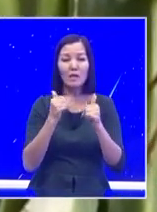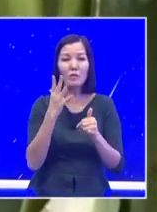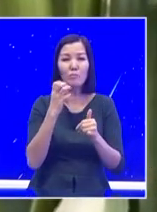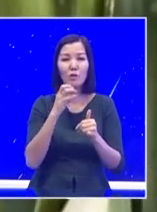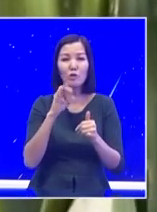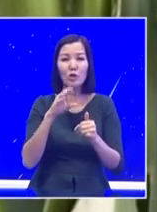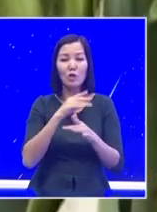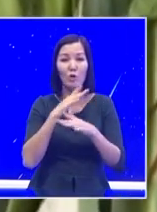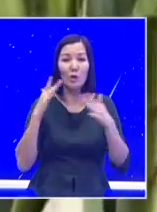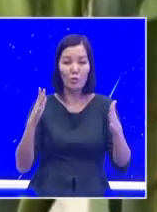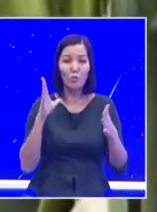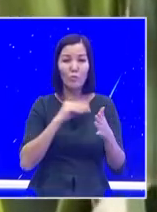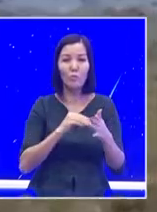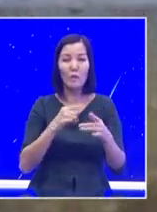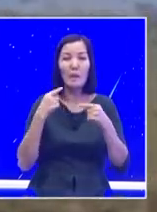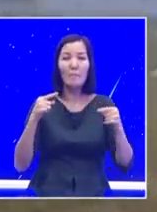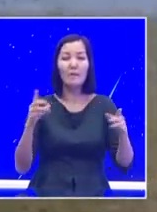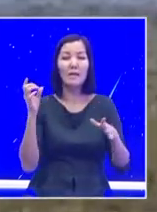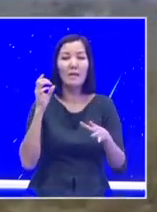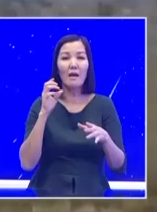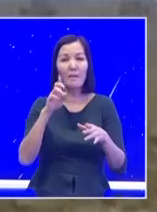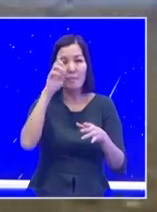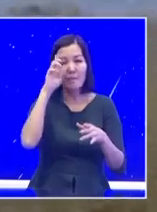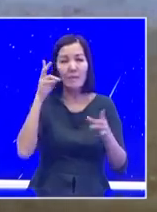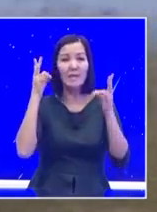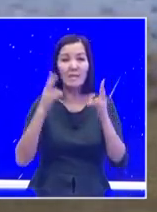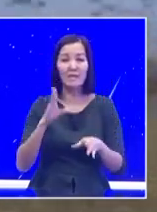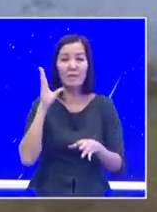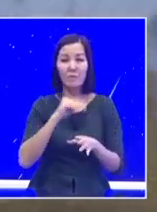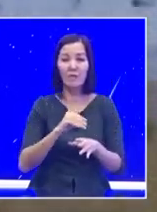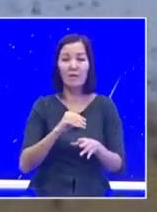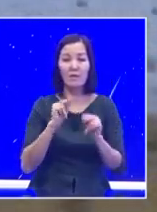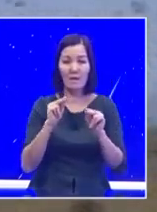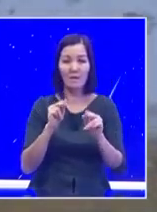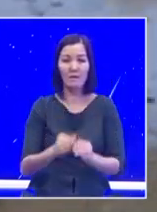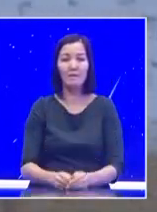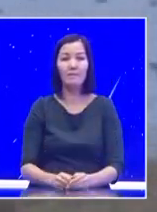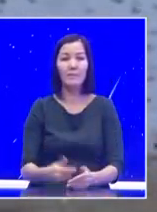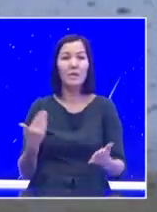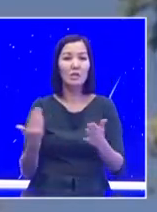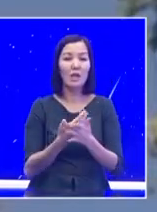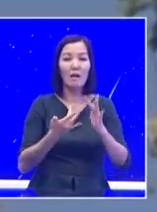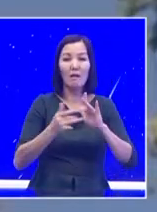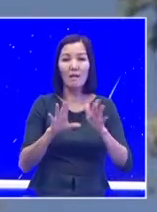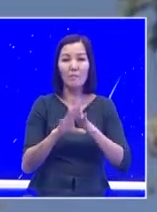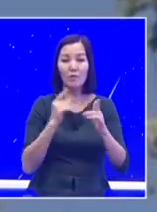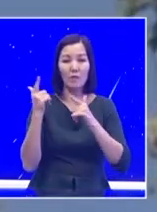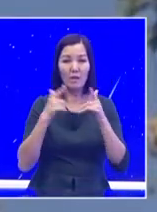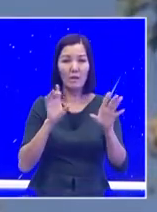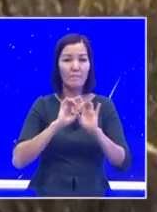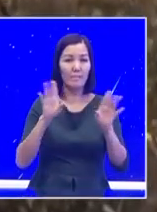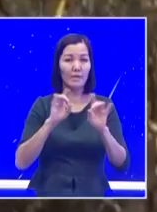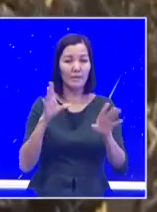есеге артуы мүмкін. Бұдан өзге де Африка елдері зардап шегетін анық. Топтаманы ғаламтор ақпараттарымен дайындаған Меруерт Қыдырбайқызы,